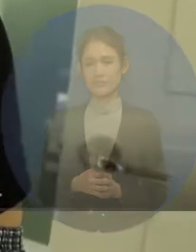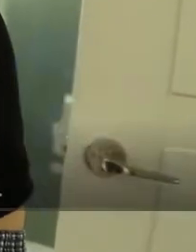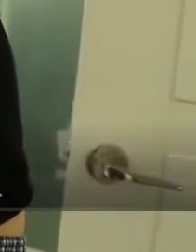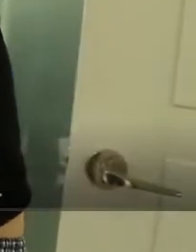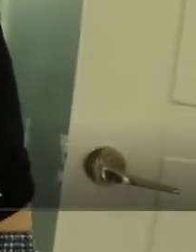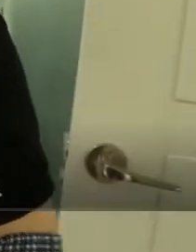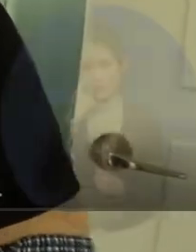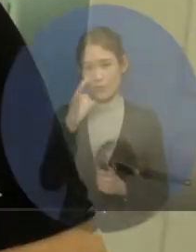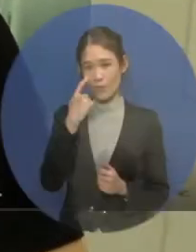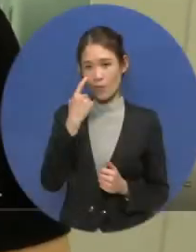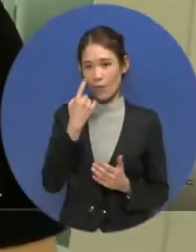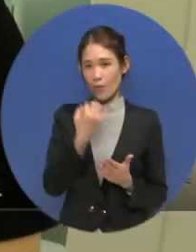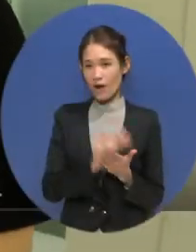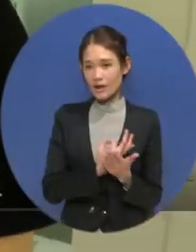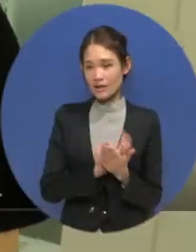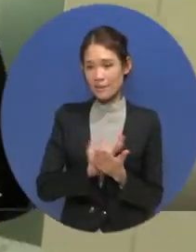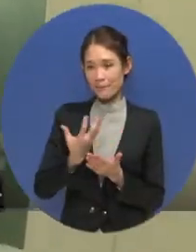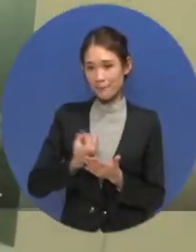월급 받은 걸로 뭐예요?